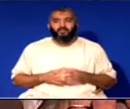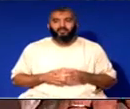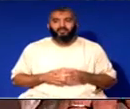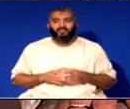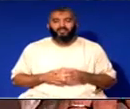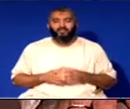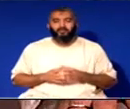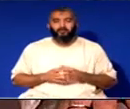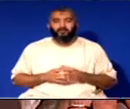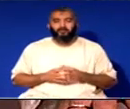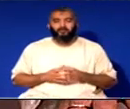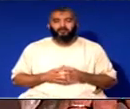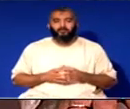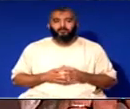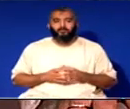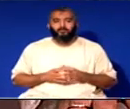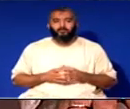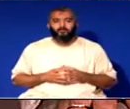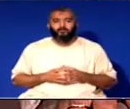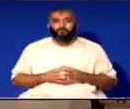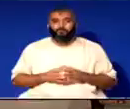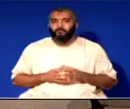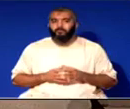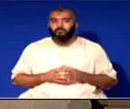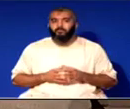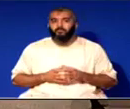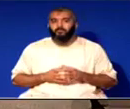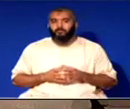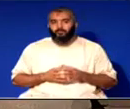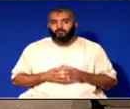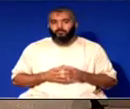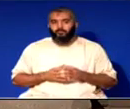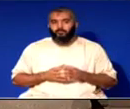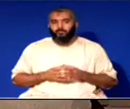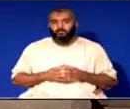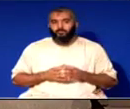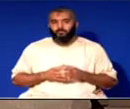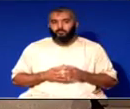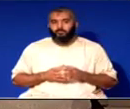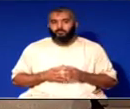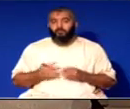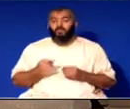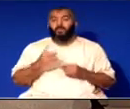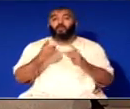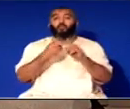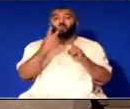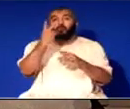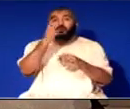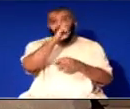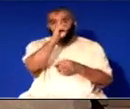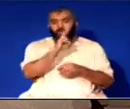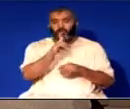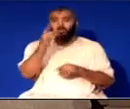شكرا شيخنا. نمر إلى سؤال نجيب عنه باختصار فيما تبقى من الوقت حوالي دقيقة. تقول لك راني نصلي قيام الليل مدة 20